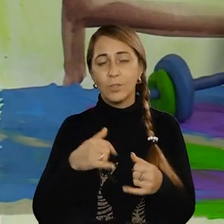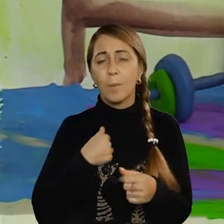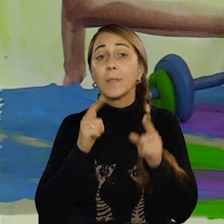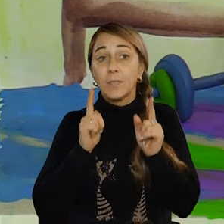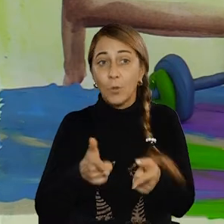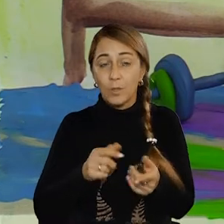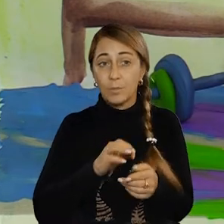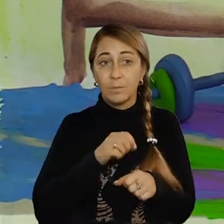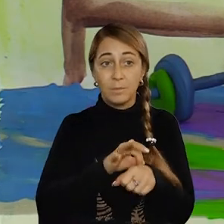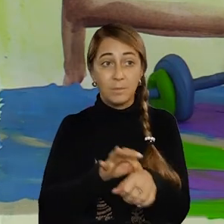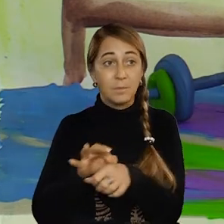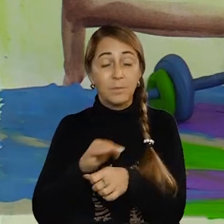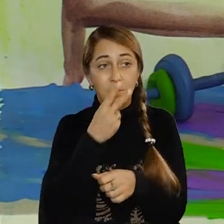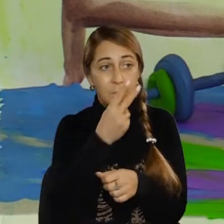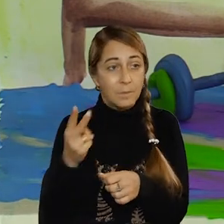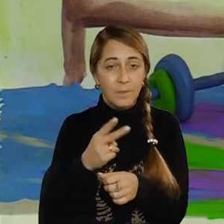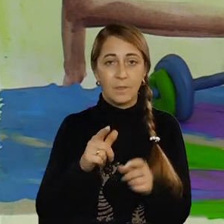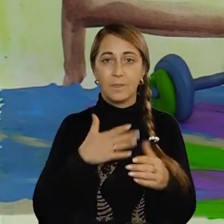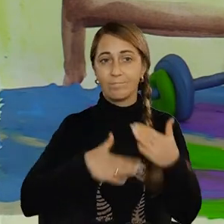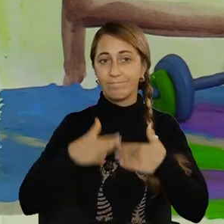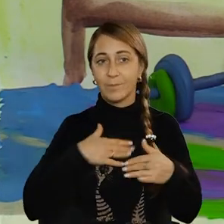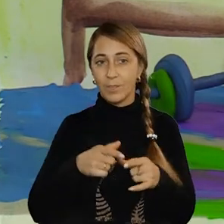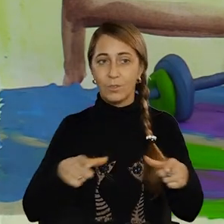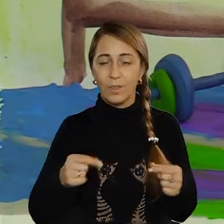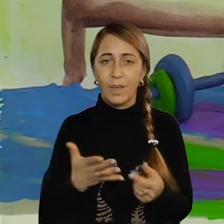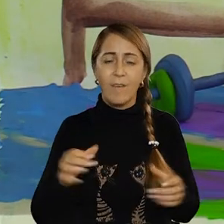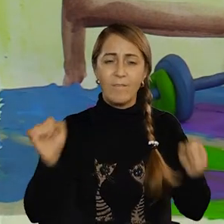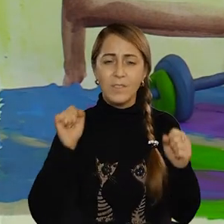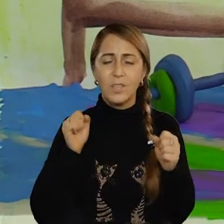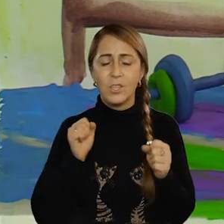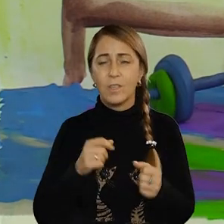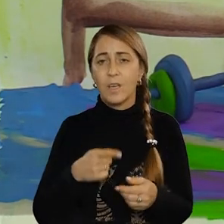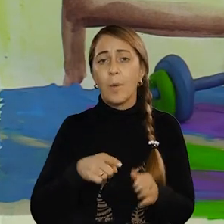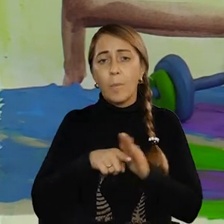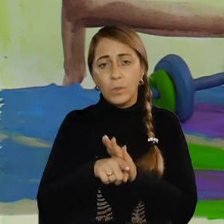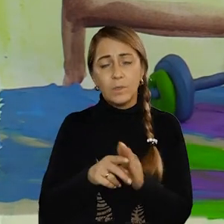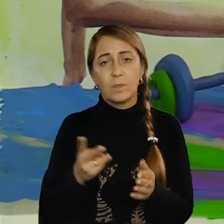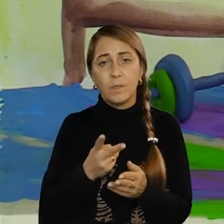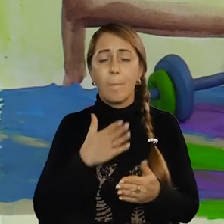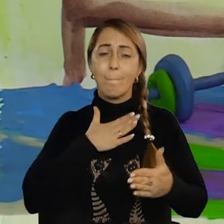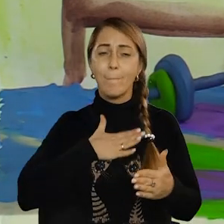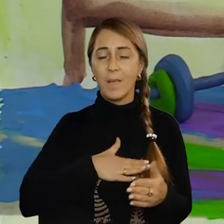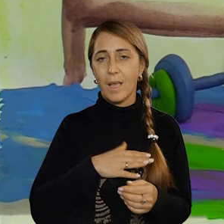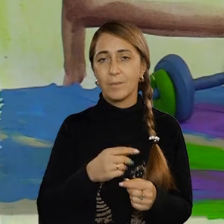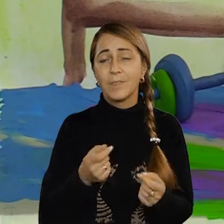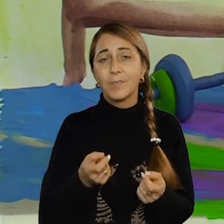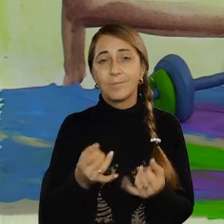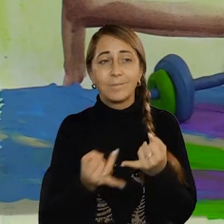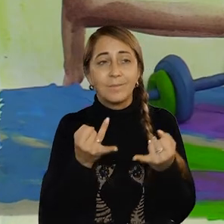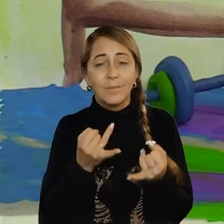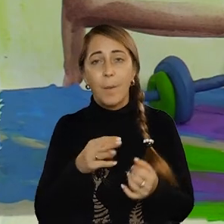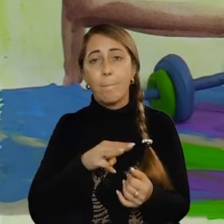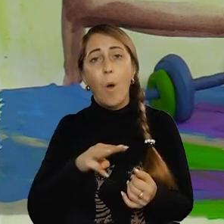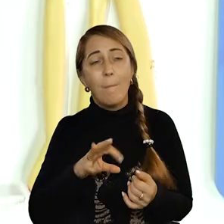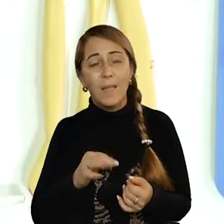ми згодні на екскурсію», – зраділа шоколадка. «Будь-яке фізичне заняття має розпочинатися із приємних моментів», – додала вона.